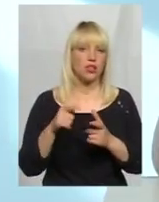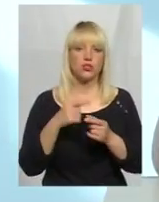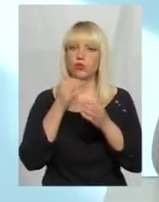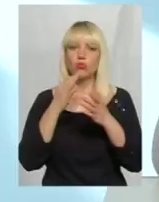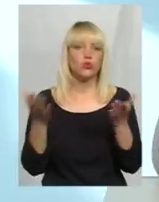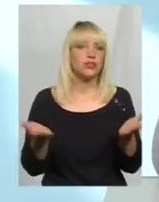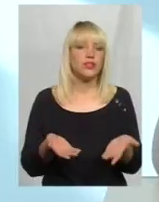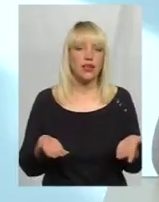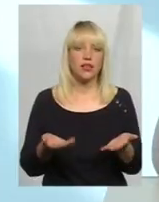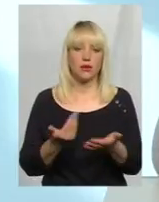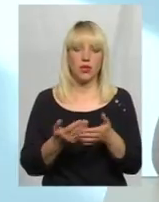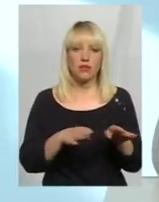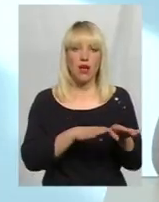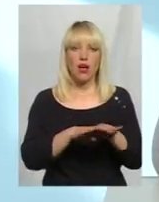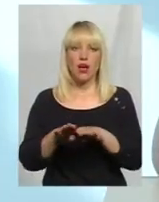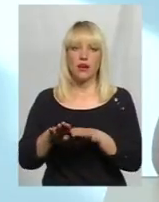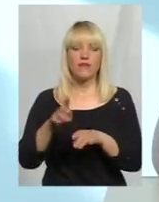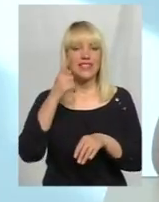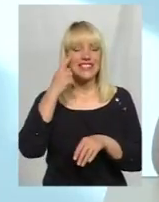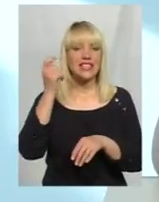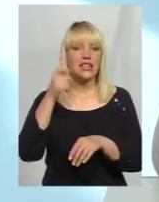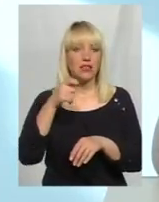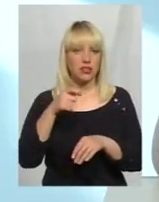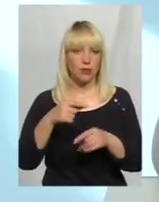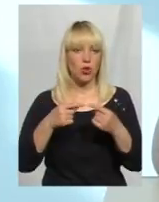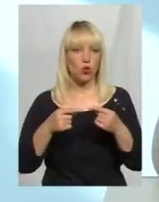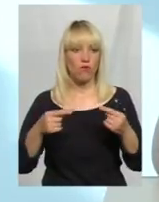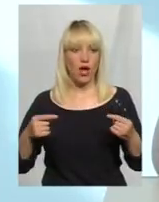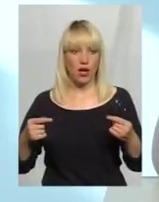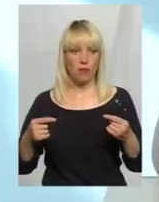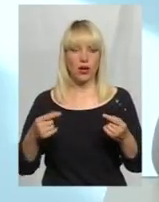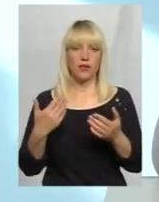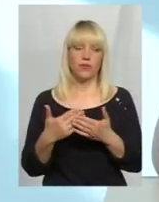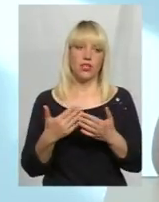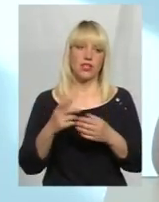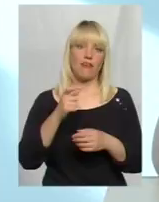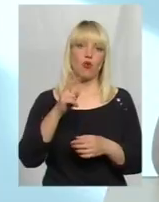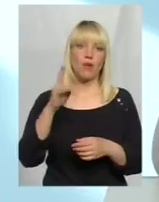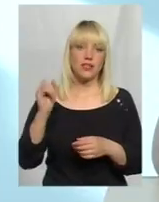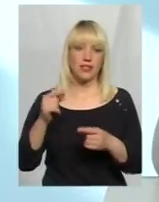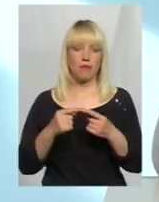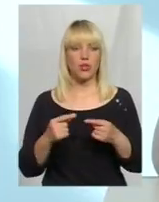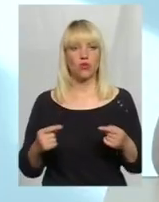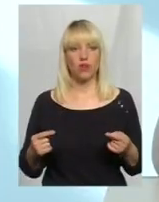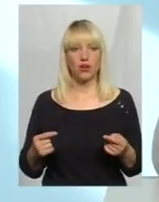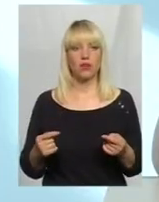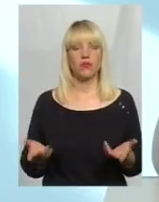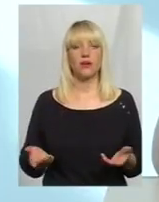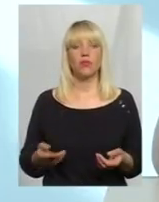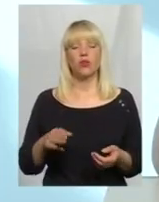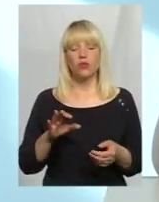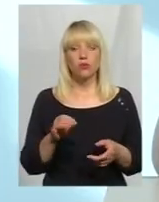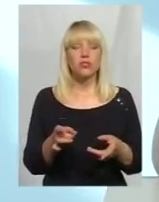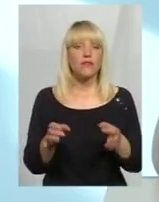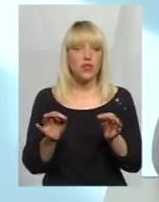на рівні там з китайськими товарами, на рівні, скажімо, з європейськими товарами і так далі. То, звичайно,